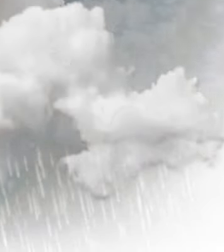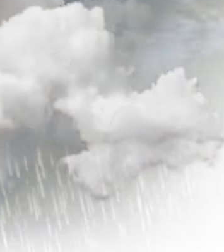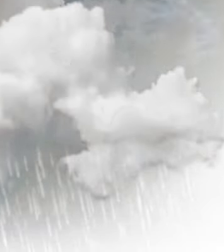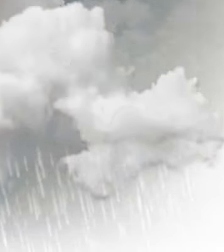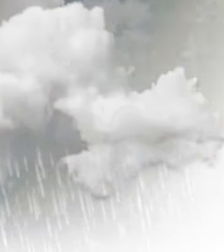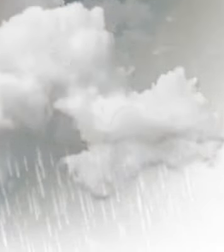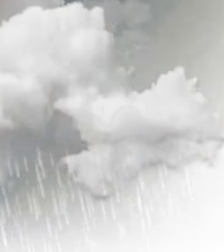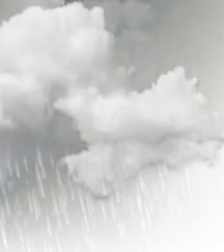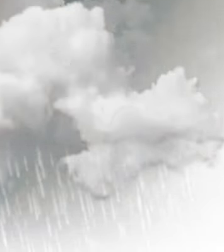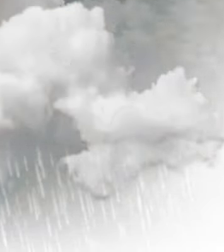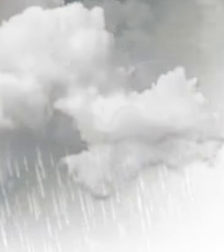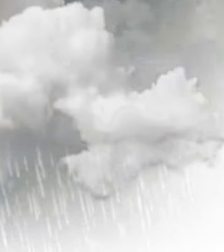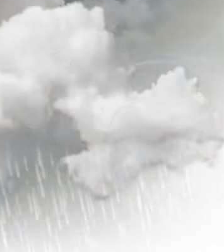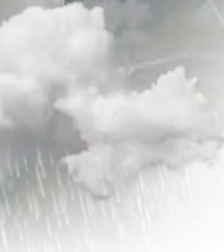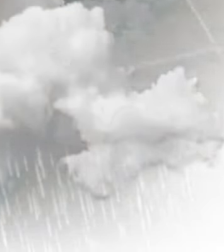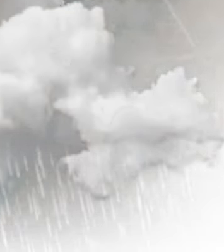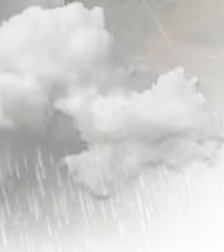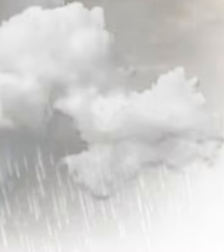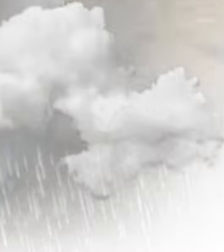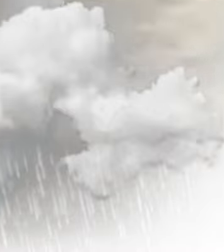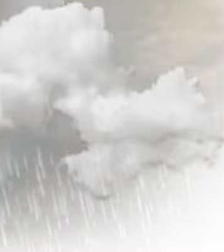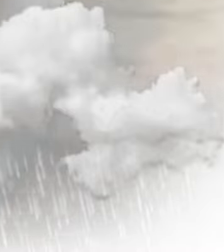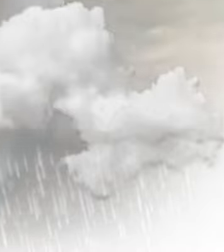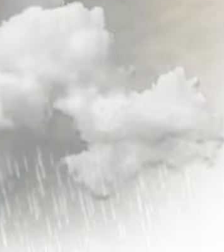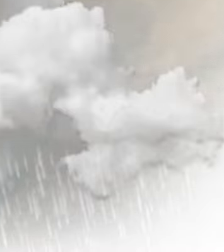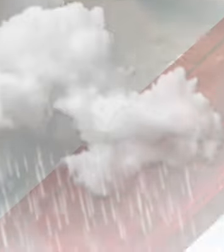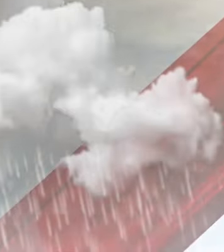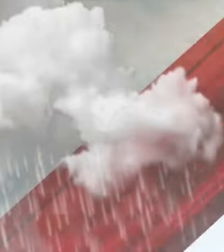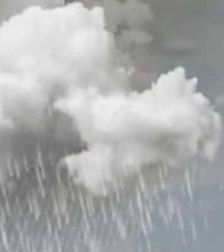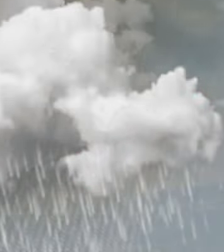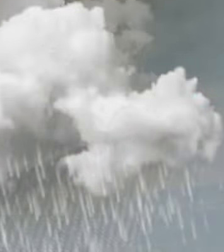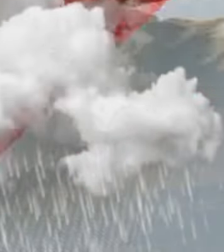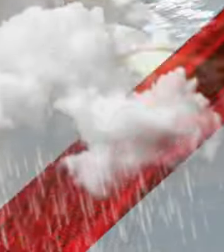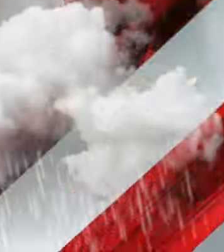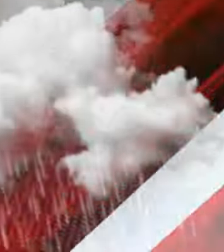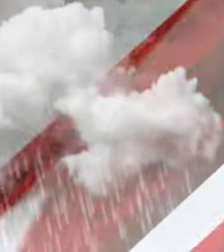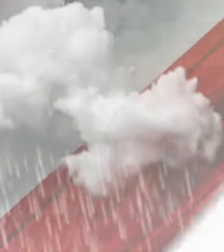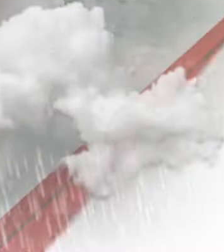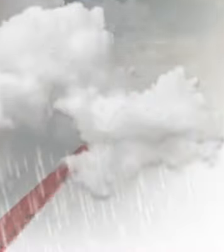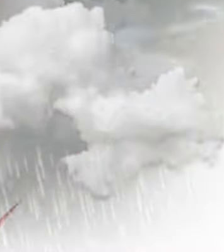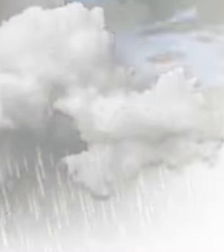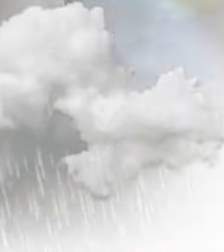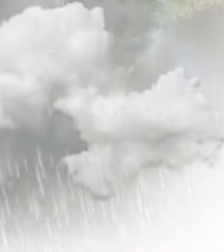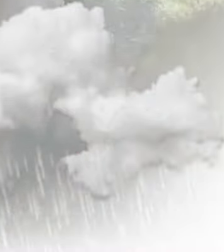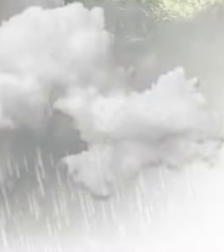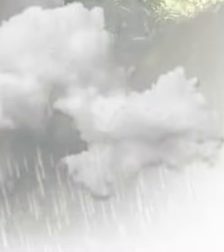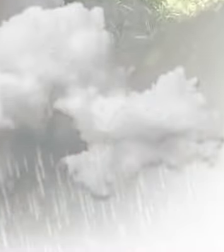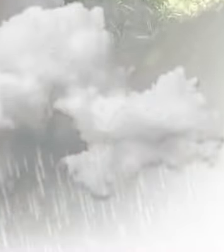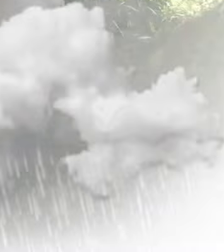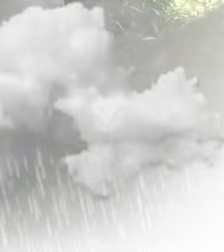і вечарам. Пахмурна, невеликий дождж, вецер заходні 5-8 метров на секунду з парывамі